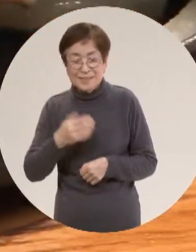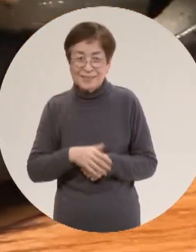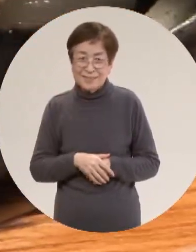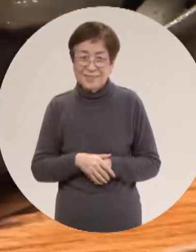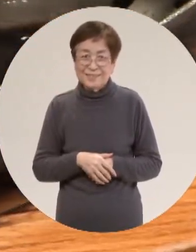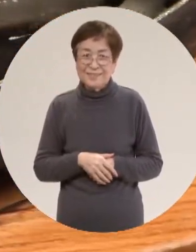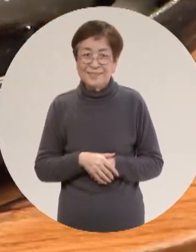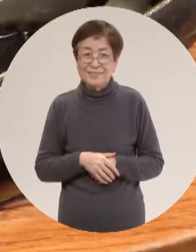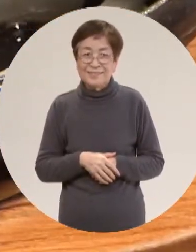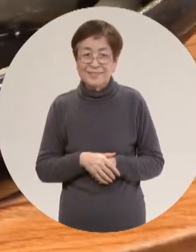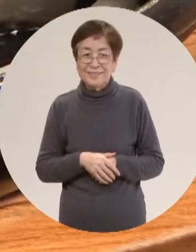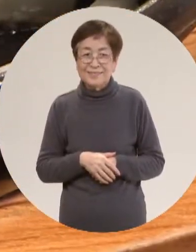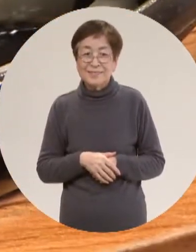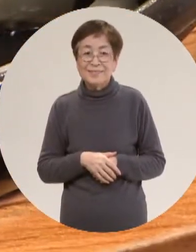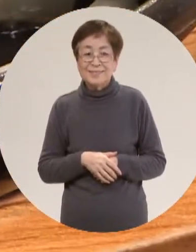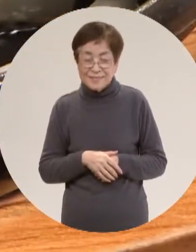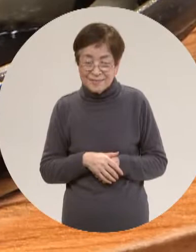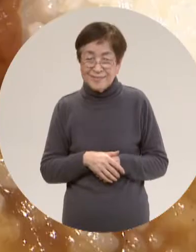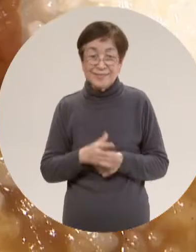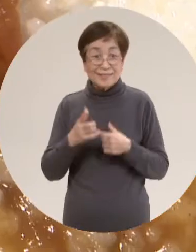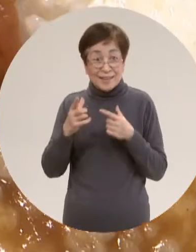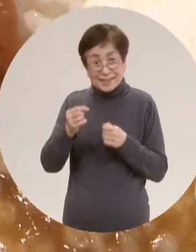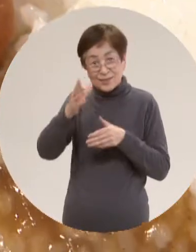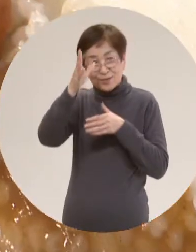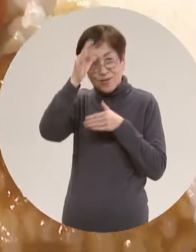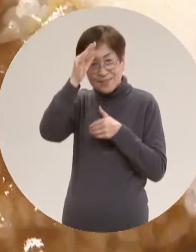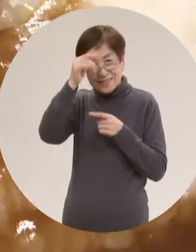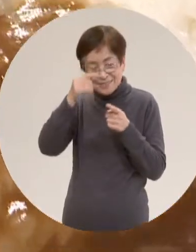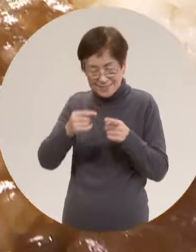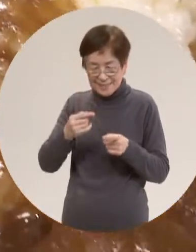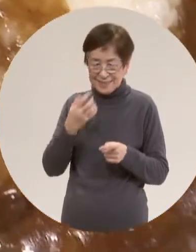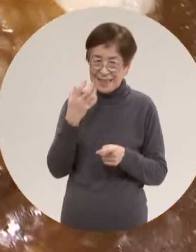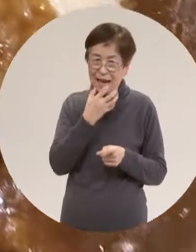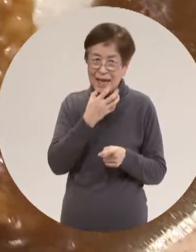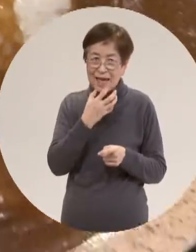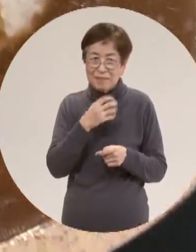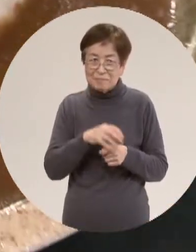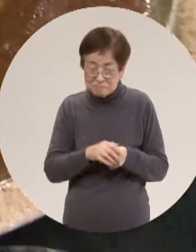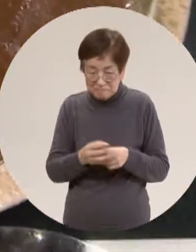えがあり肉汁たっぷり。同じく